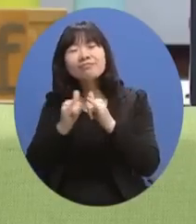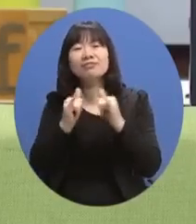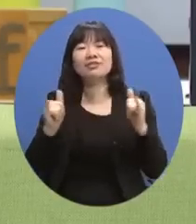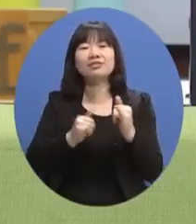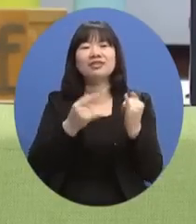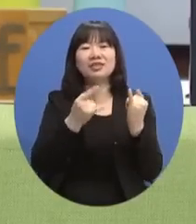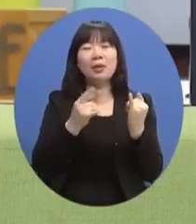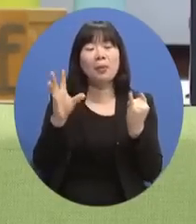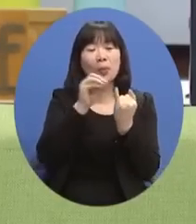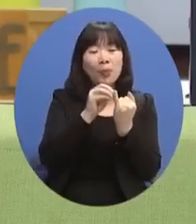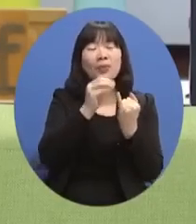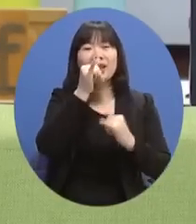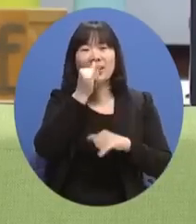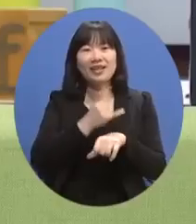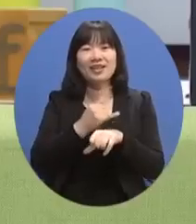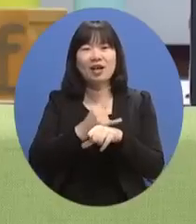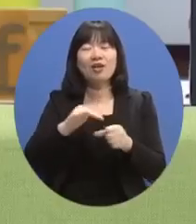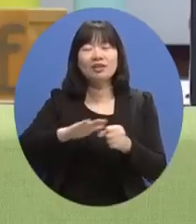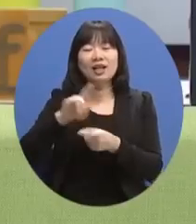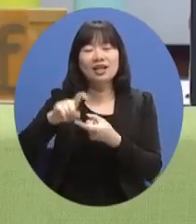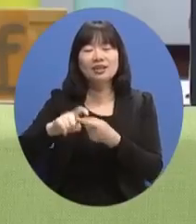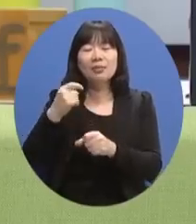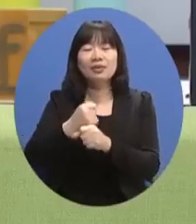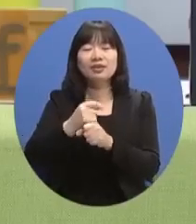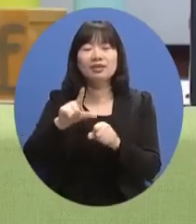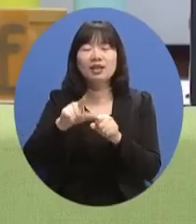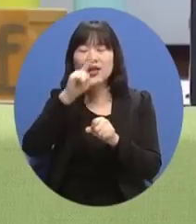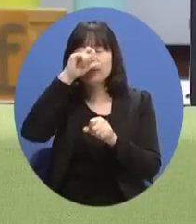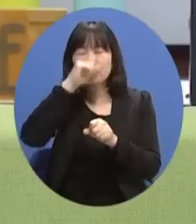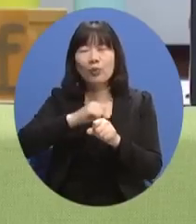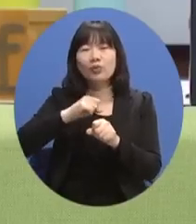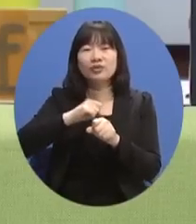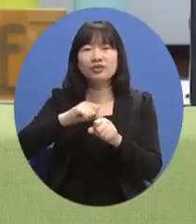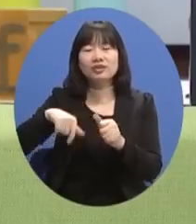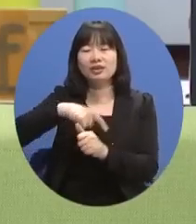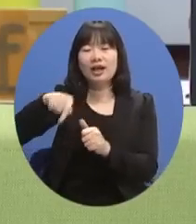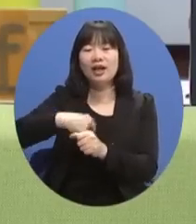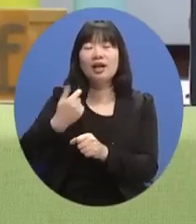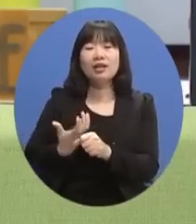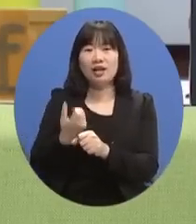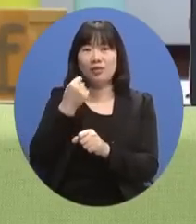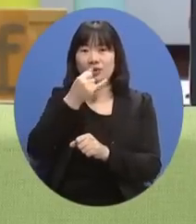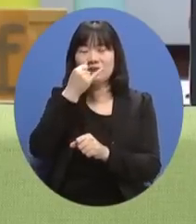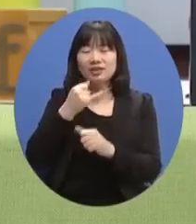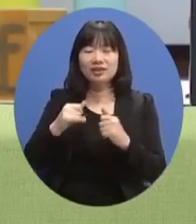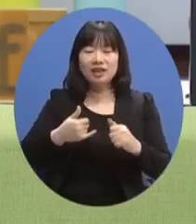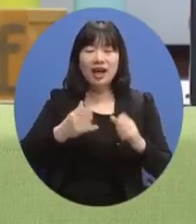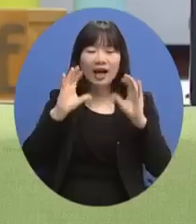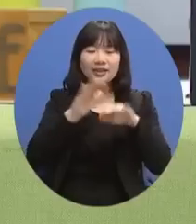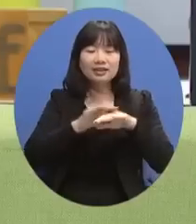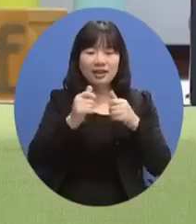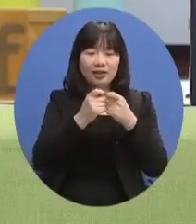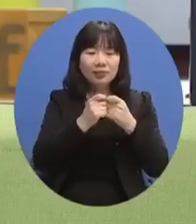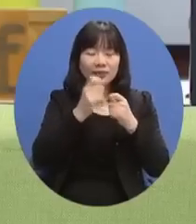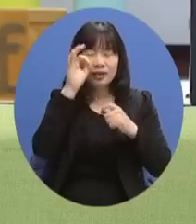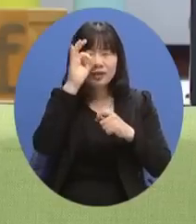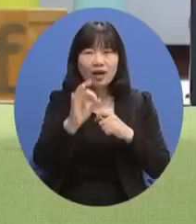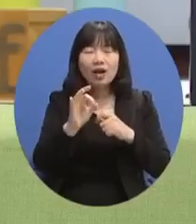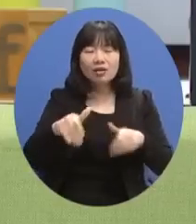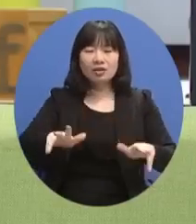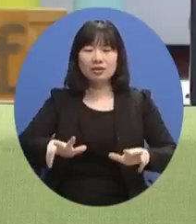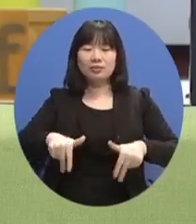사람이 애착 형성을 할 때 훨씬 더 좋은 조건을 갖고 있고요. 네. 또 아이를 잘 살펴서 이 아이한테 지금 필요한 게